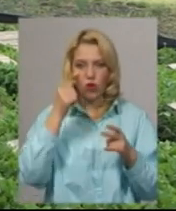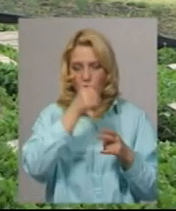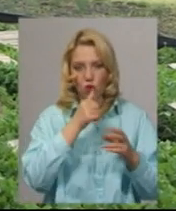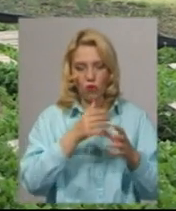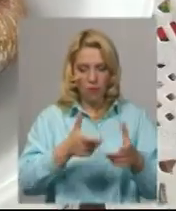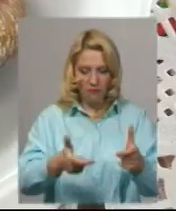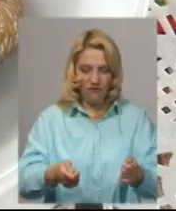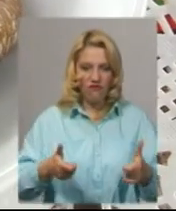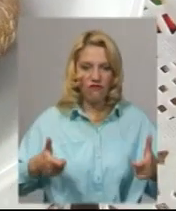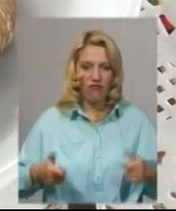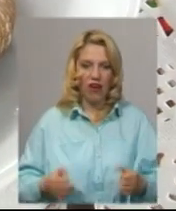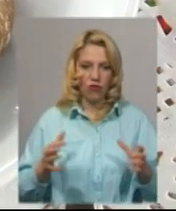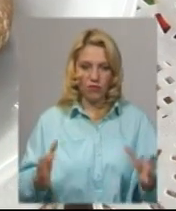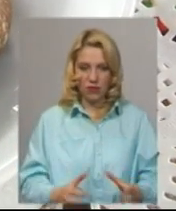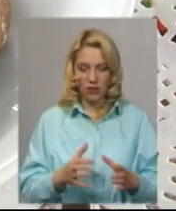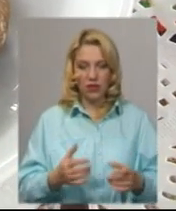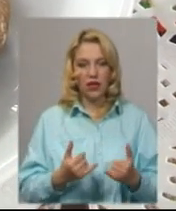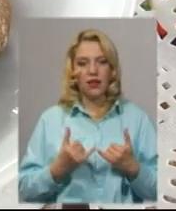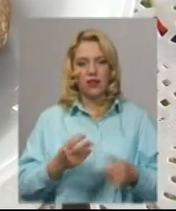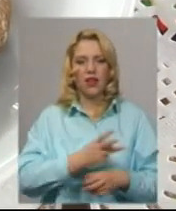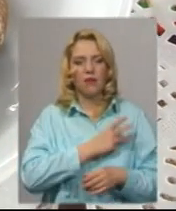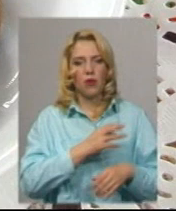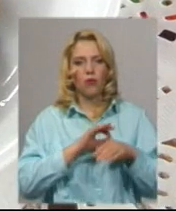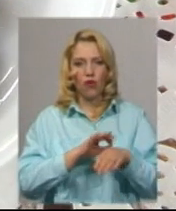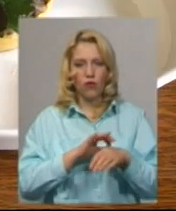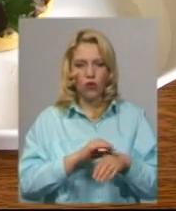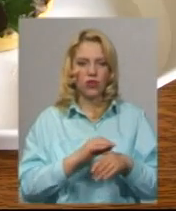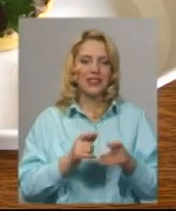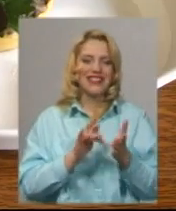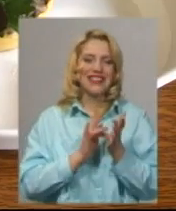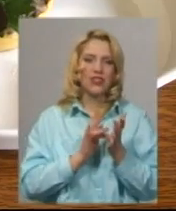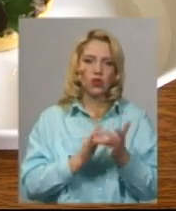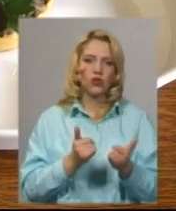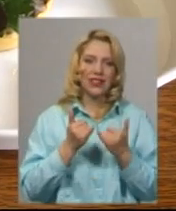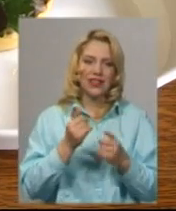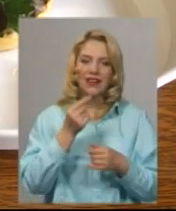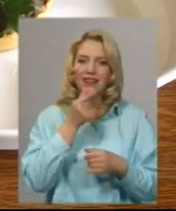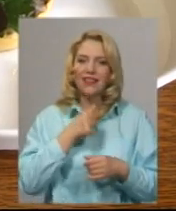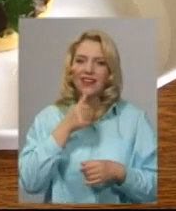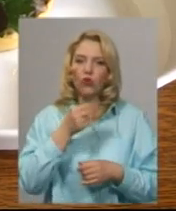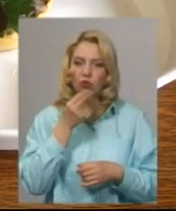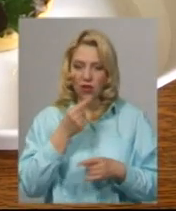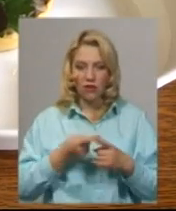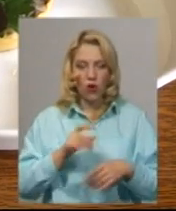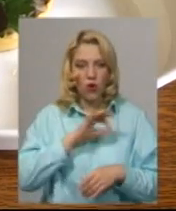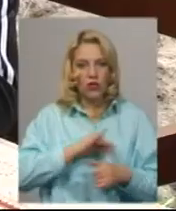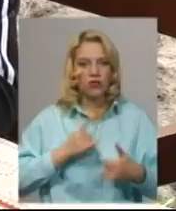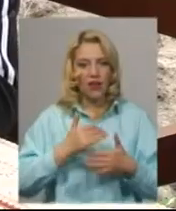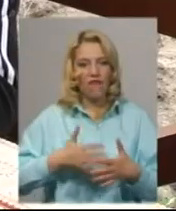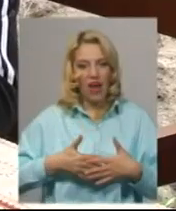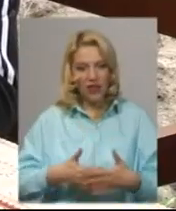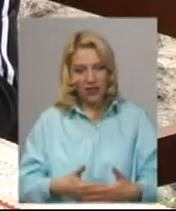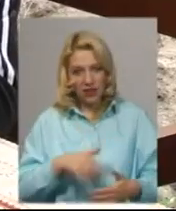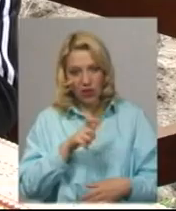вакуумній паковці. Для бажаючих проводять екскурсії з дегустацією равликів. Їх м'ясо та ікру корисно вживати в їжу вагітним жінкам та людям із